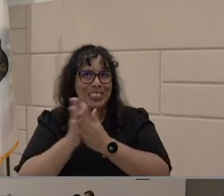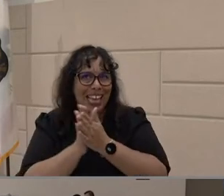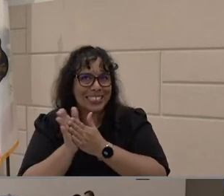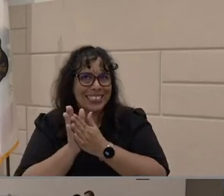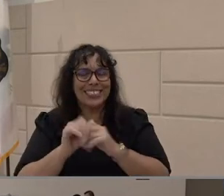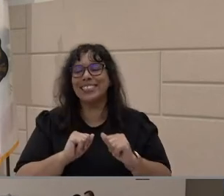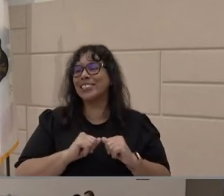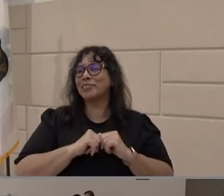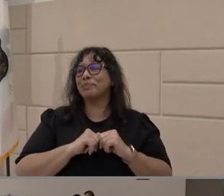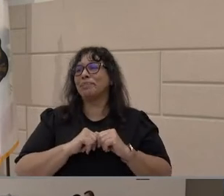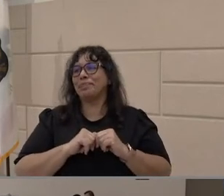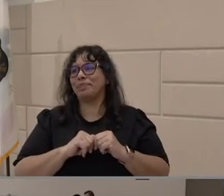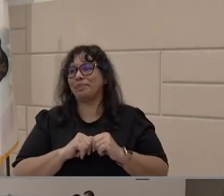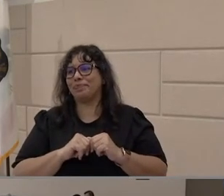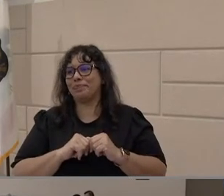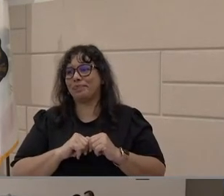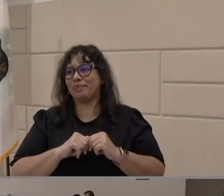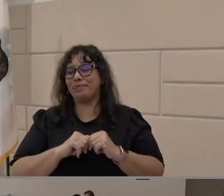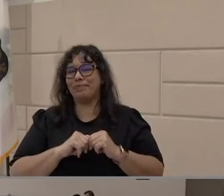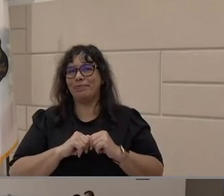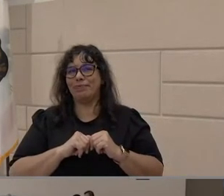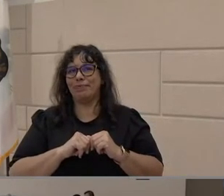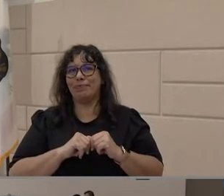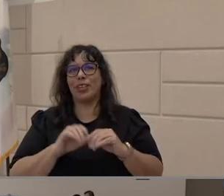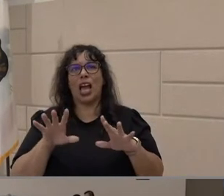សំឡេង5ទួលនឹង0